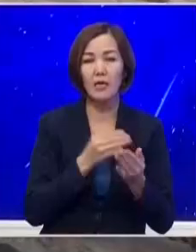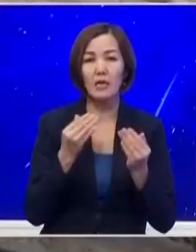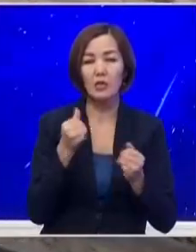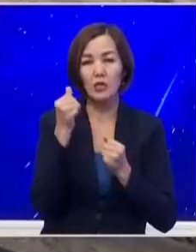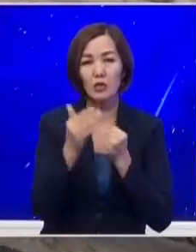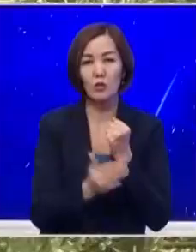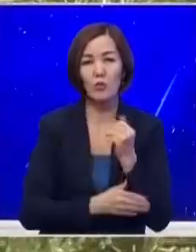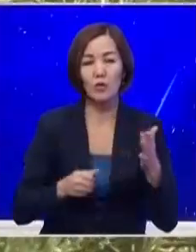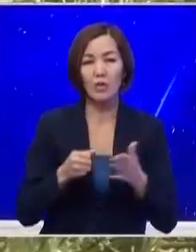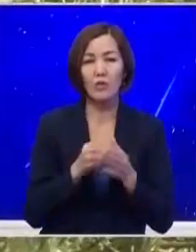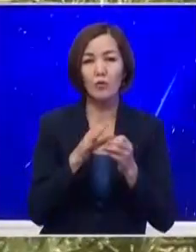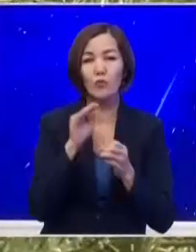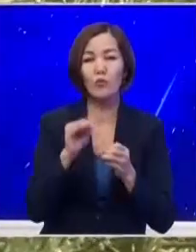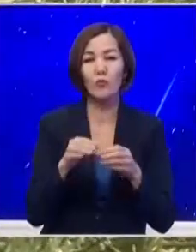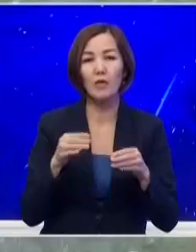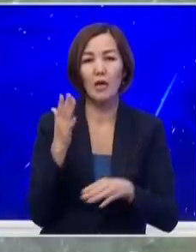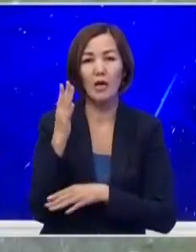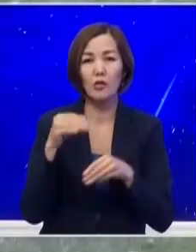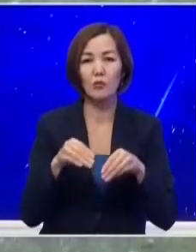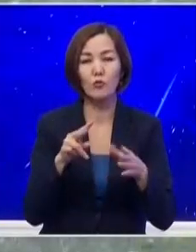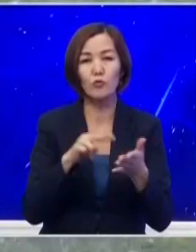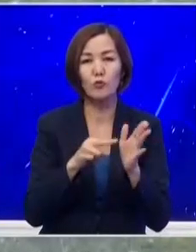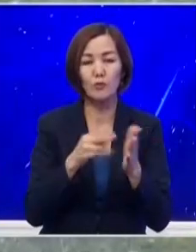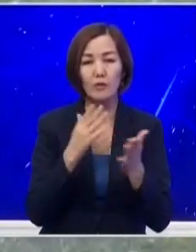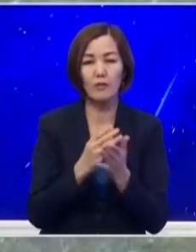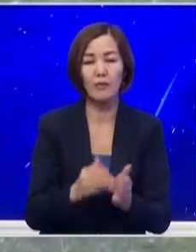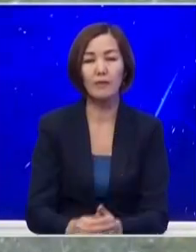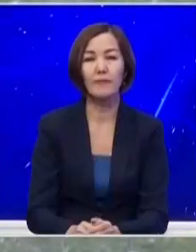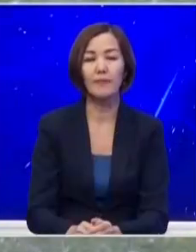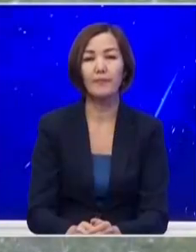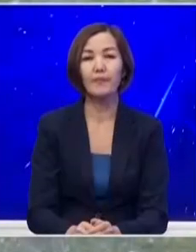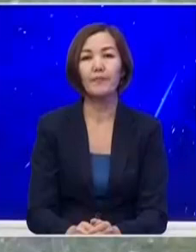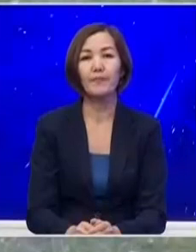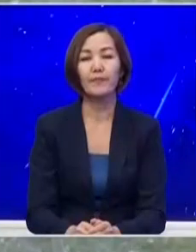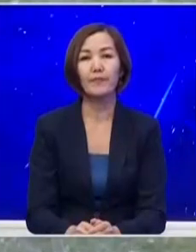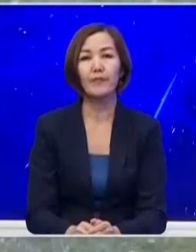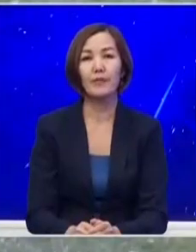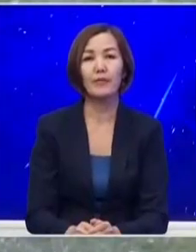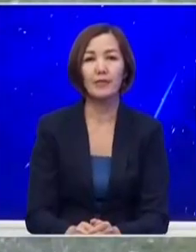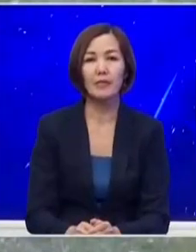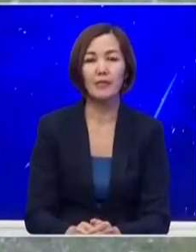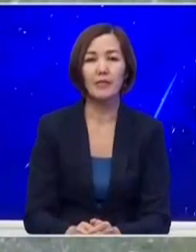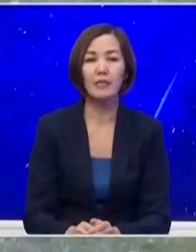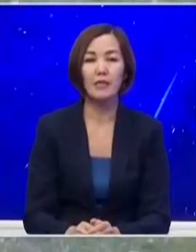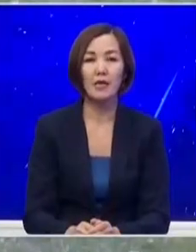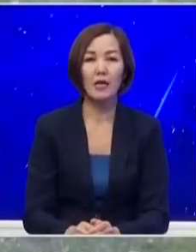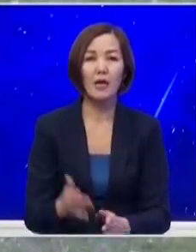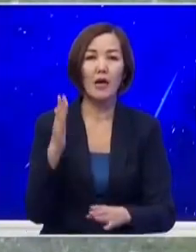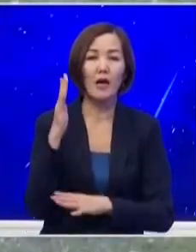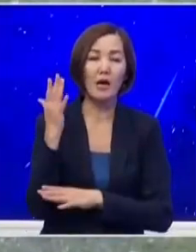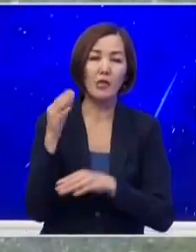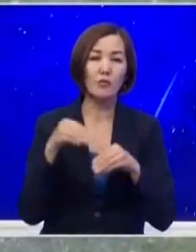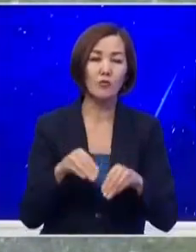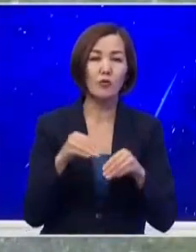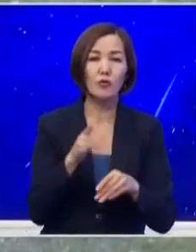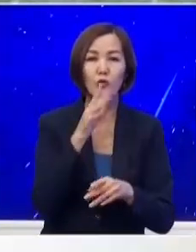соңына дейін 14 мың ағаш егу жоспарда. В этом году планируется 14 тысяч хвойных деревьев. Ағаш отырғызу маусымының